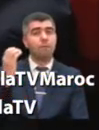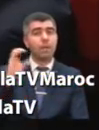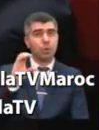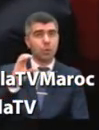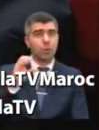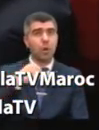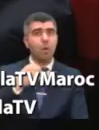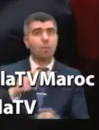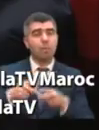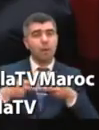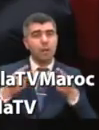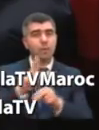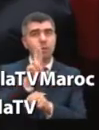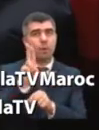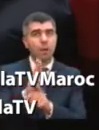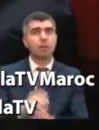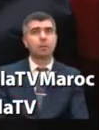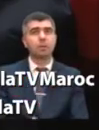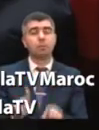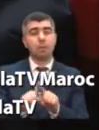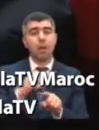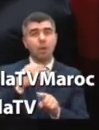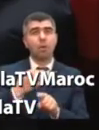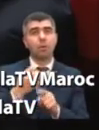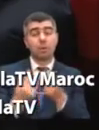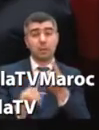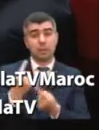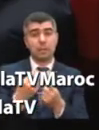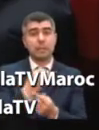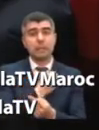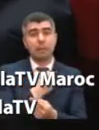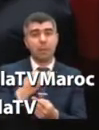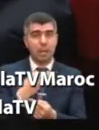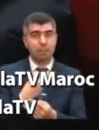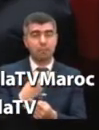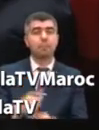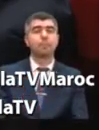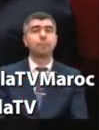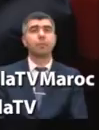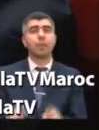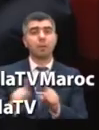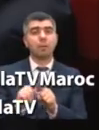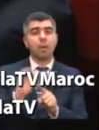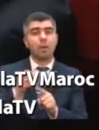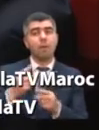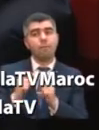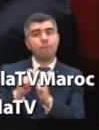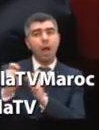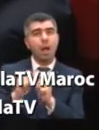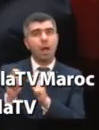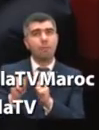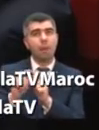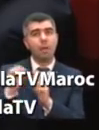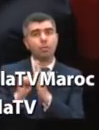وأنا غنجاوبك. أنا خديت قرار سياسي، أنا التزمت مع الأطباء قلت لهم باش يمكن نقوي الجاذبية للقطاع العمومي، اللي ينجح